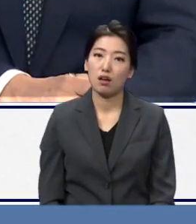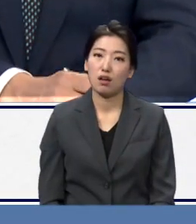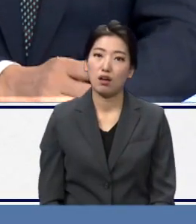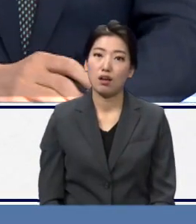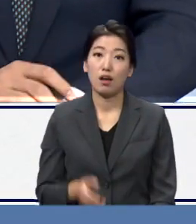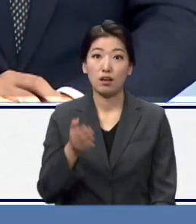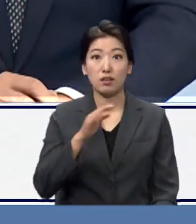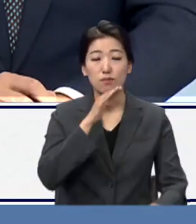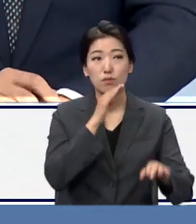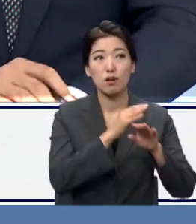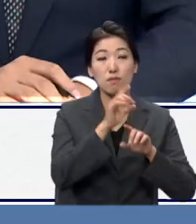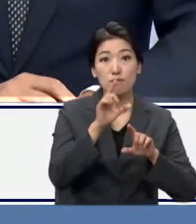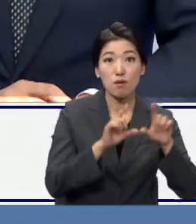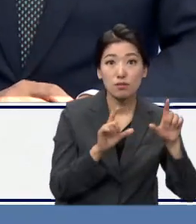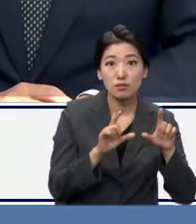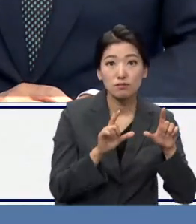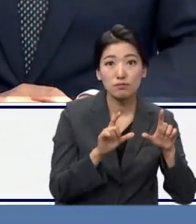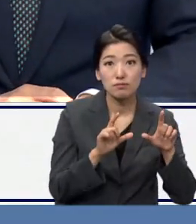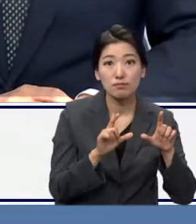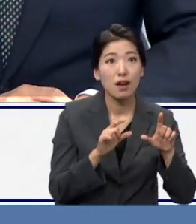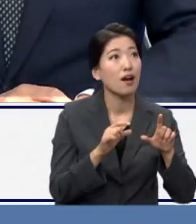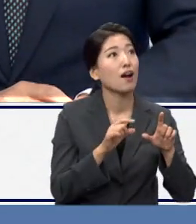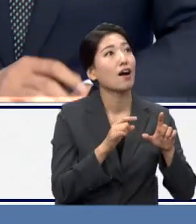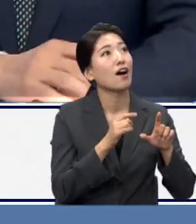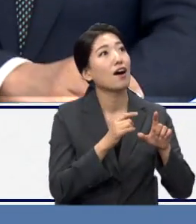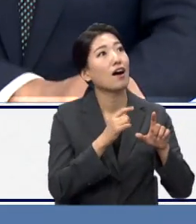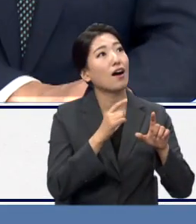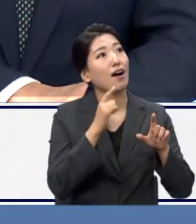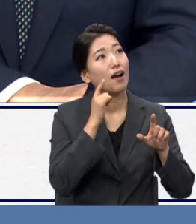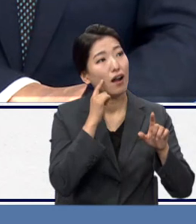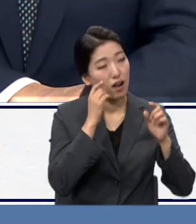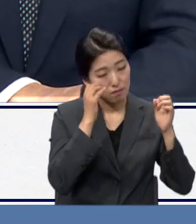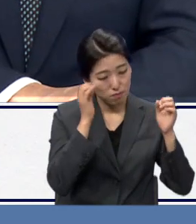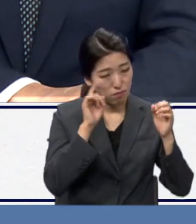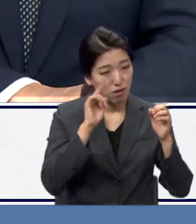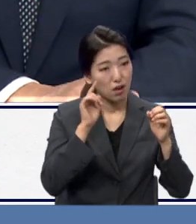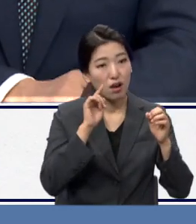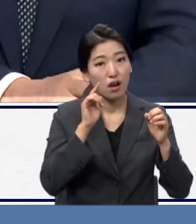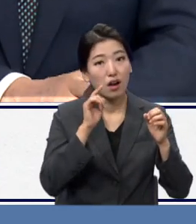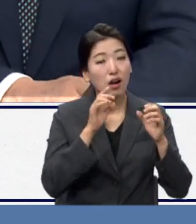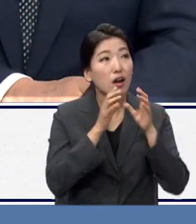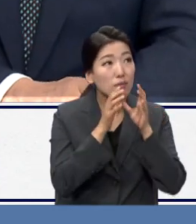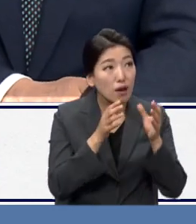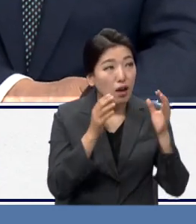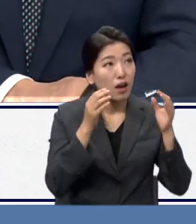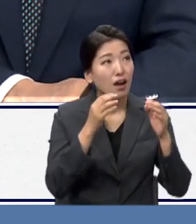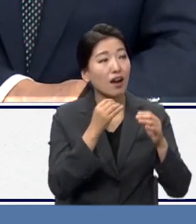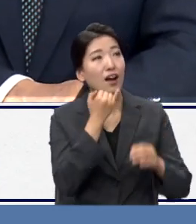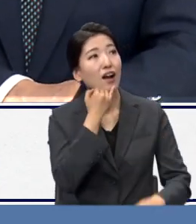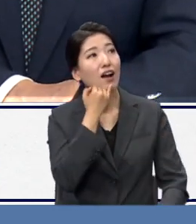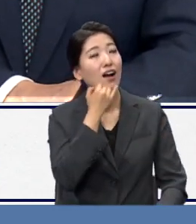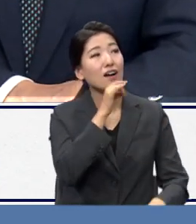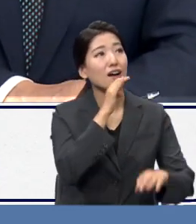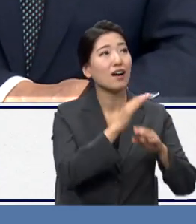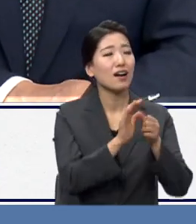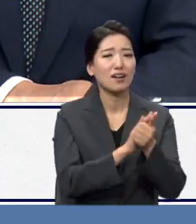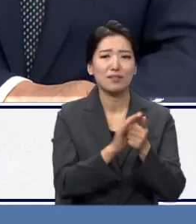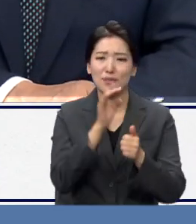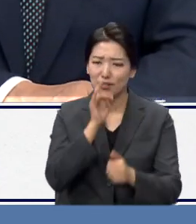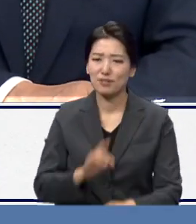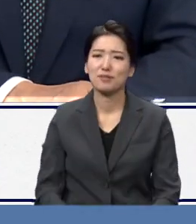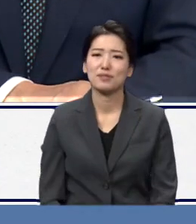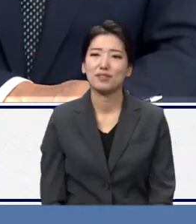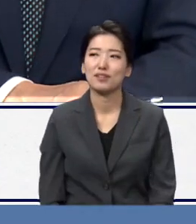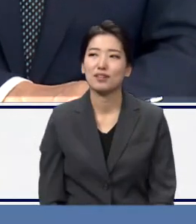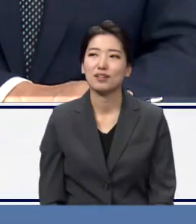그 실체를 제대로 깨닫지 못하거나 혹 다른 사람들에게 거기를 미워하려고 하는 분들이 적지 않다는 거 우리는 우리 정치권에도